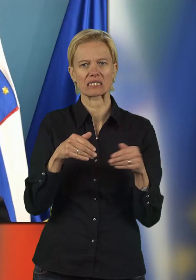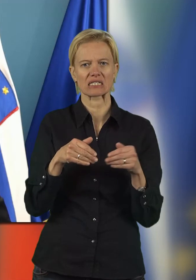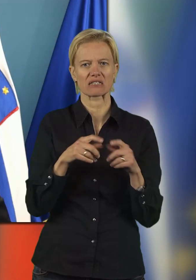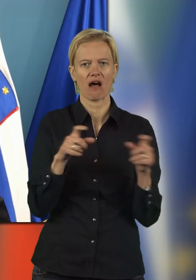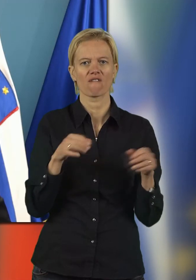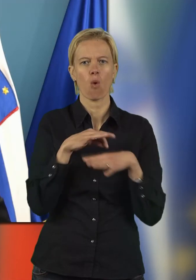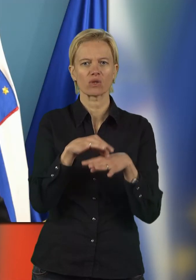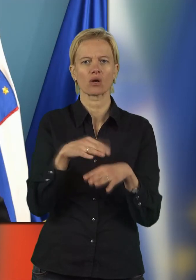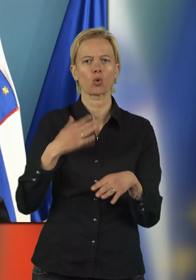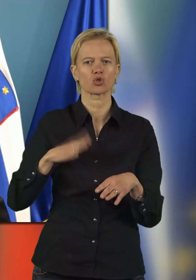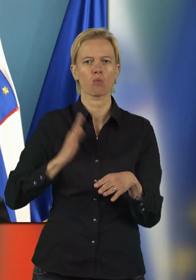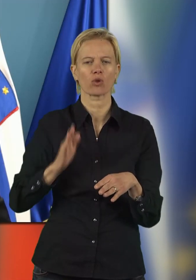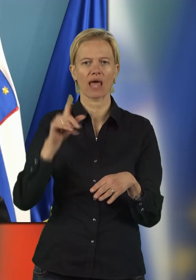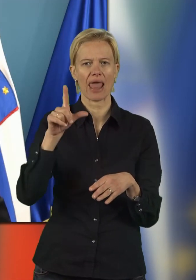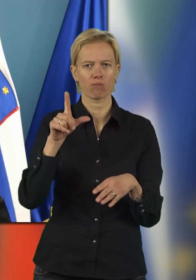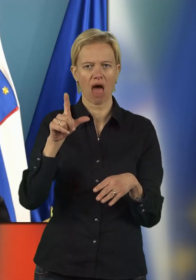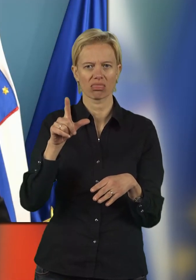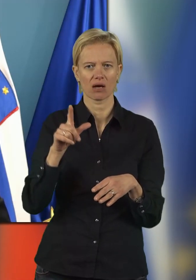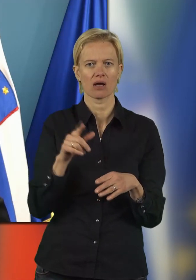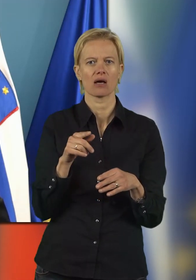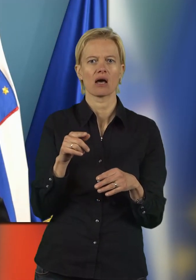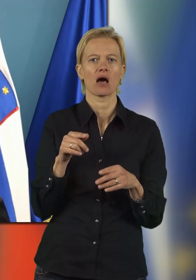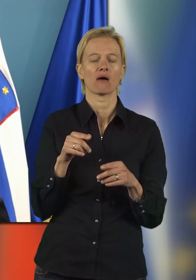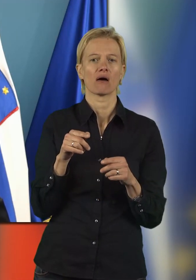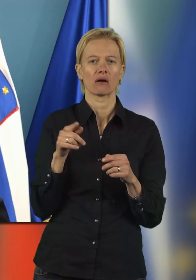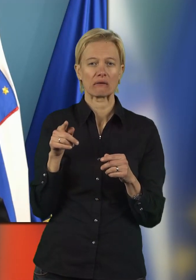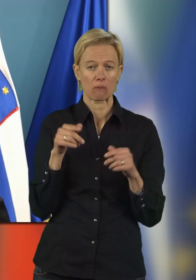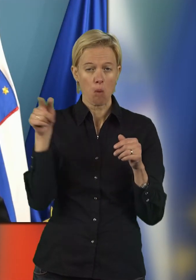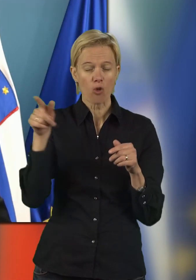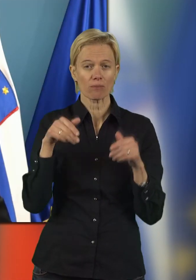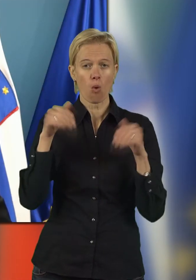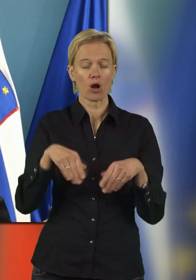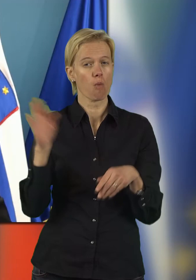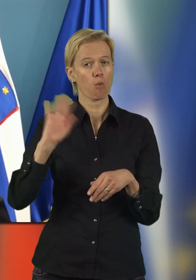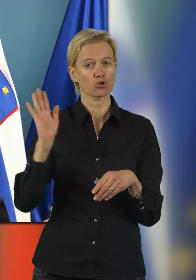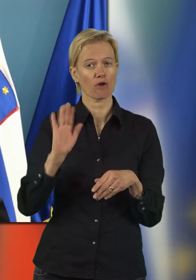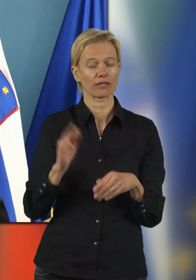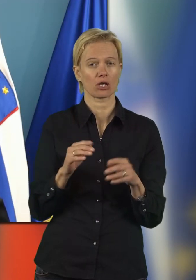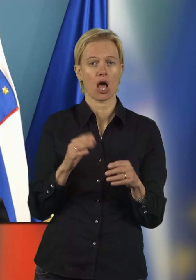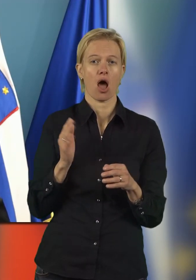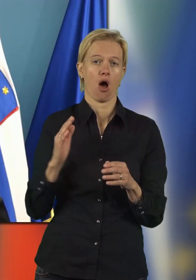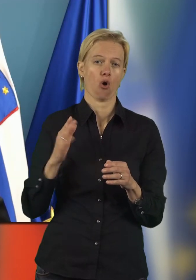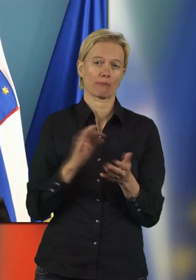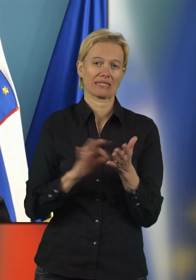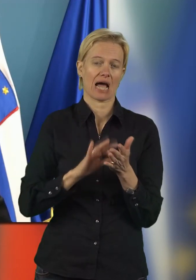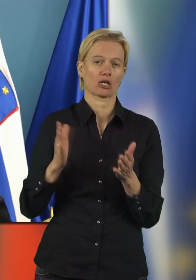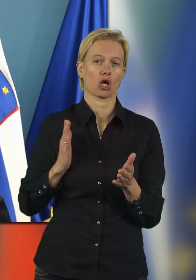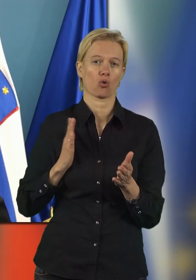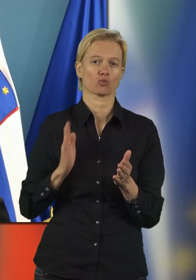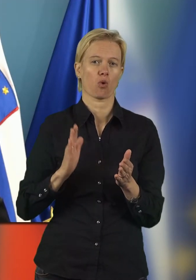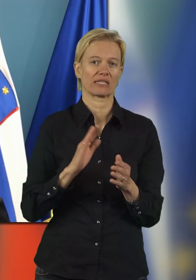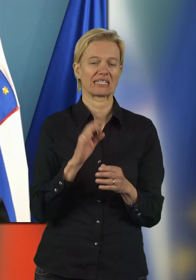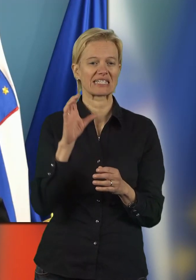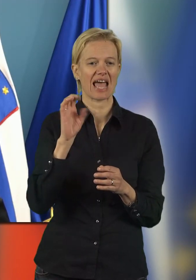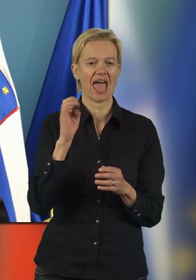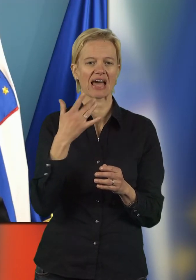projekt tako pomemben v imenu ministrstva vodi gospod Leben, vaš državni sekretar, torej isti gospod, ki se je moral recimo posloviti iz pisarne